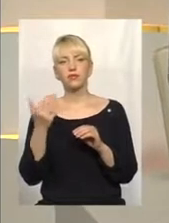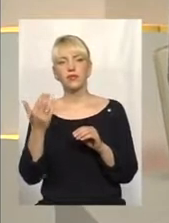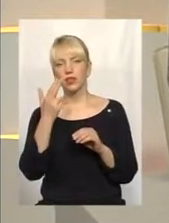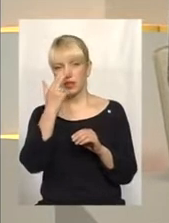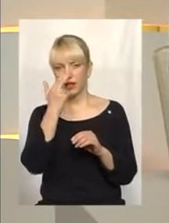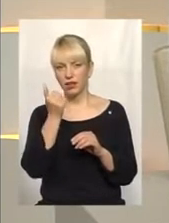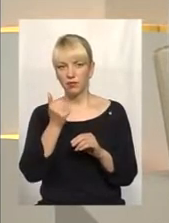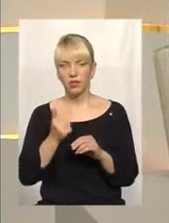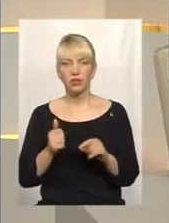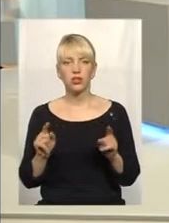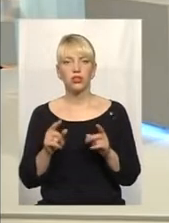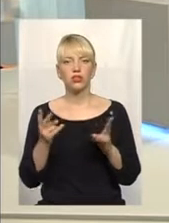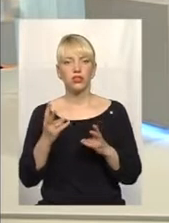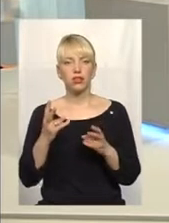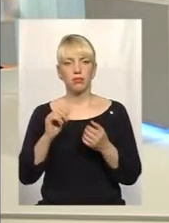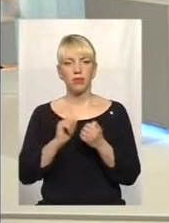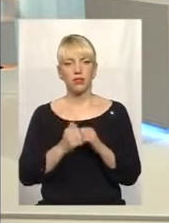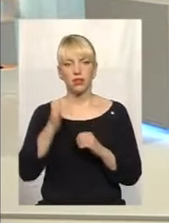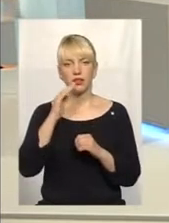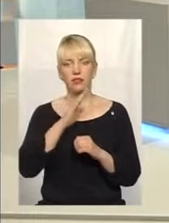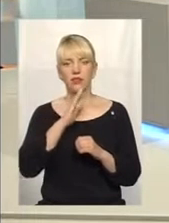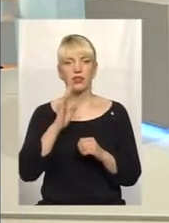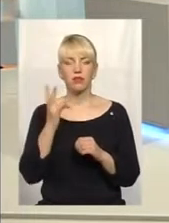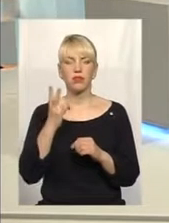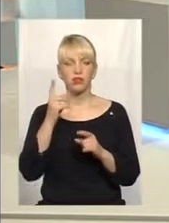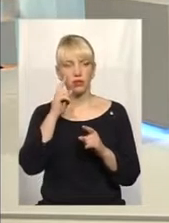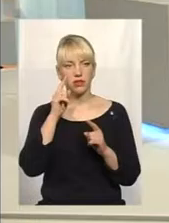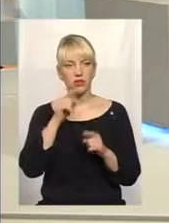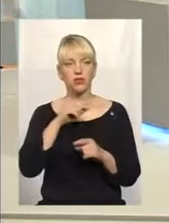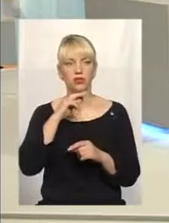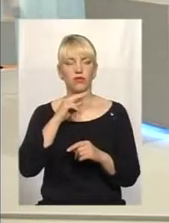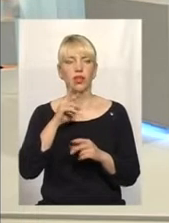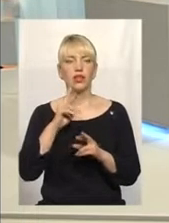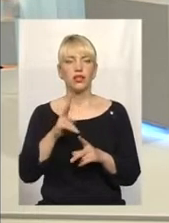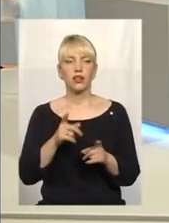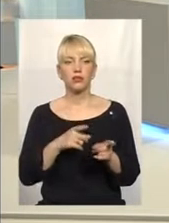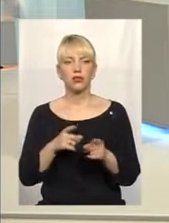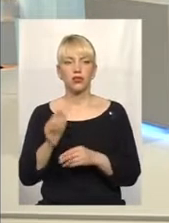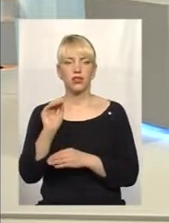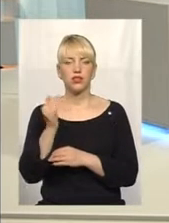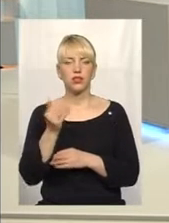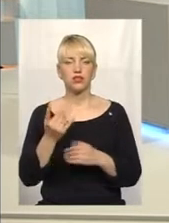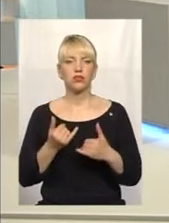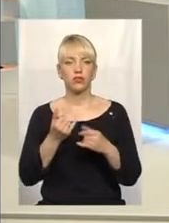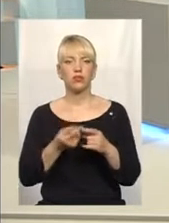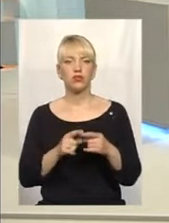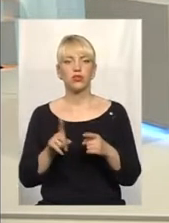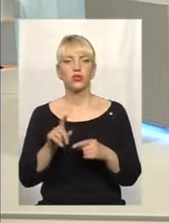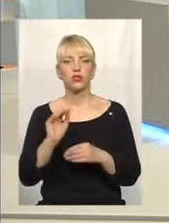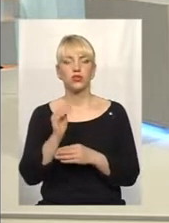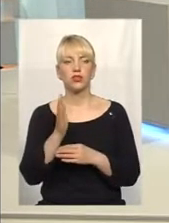адаптацією. Що варто пам'ятати батькам, на що варто звернути увагу? Як підготувати дитину до того, що вона буде